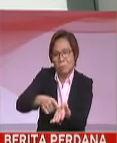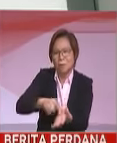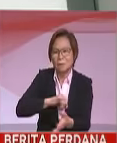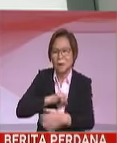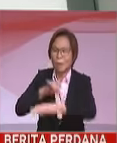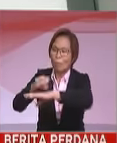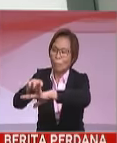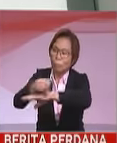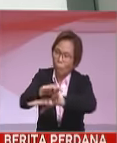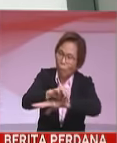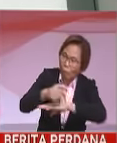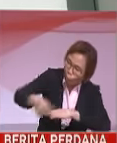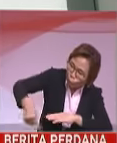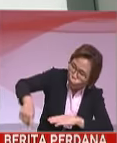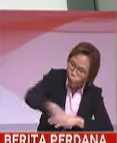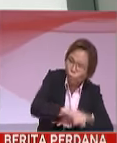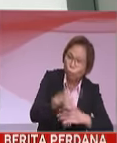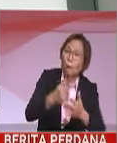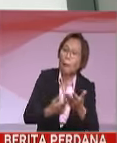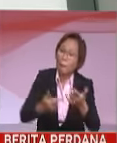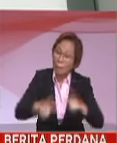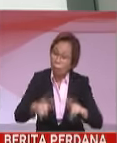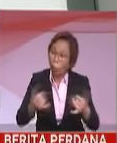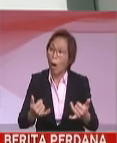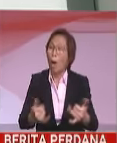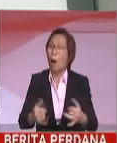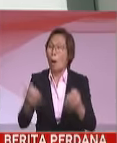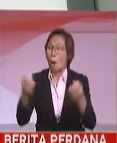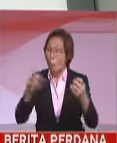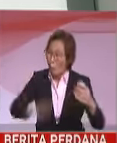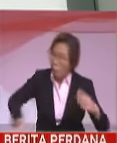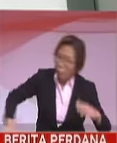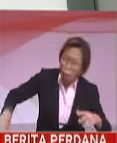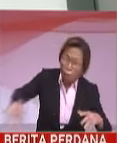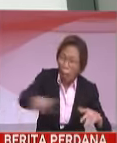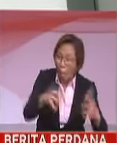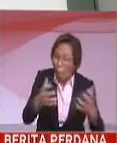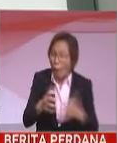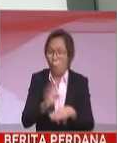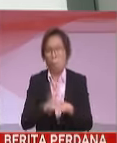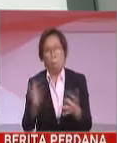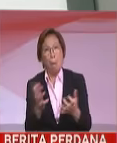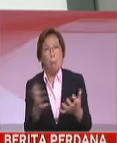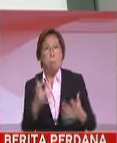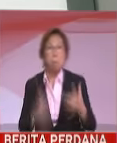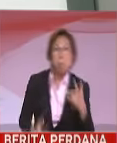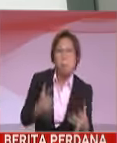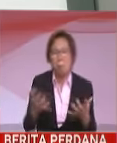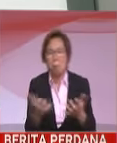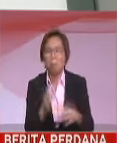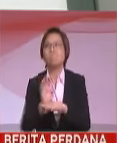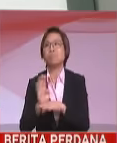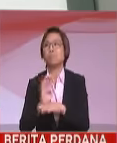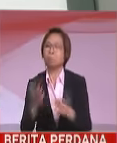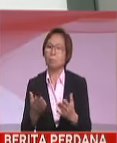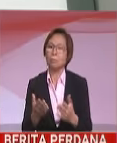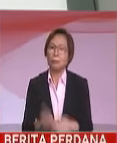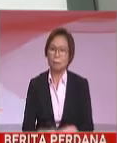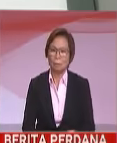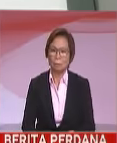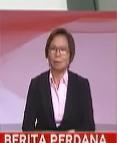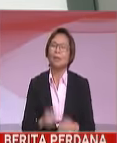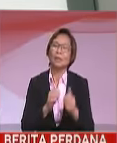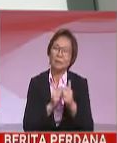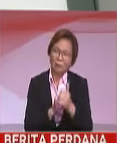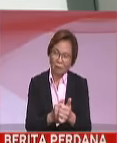Saya nasihatkan dalam situasi ini, ramai yang akan jadi berkobar-kobar untuk berniaga sebagainya, dan ukur kepada